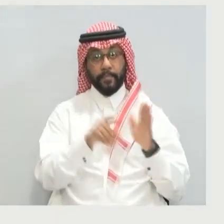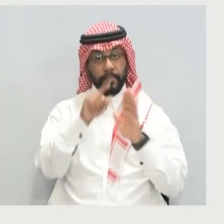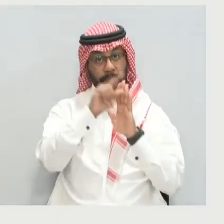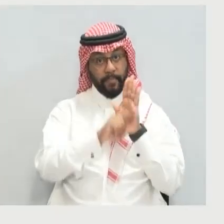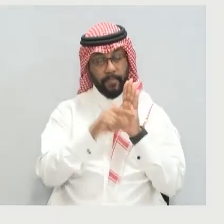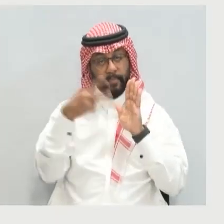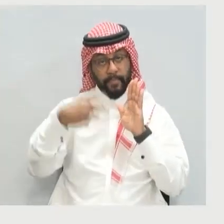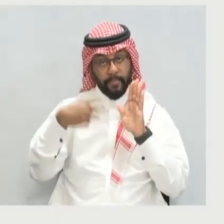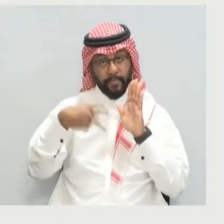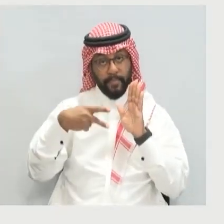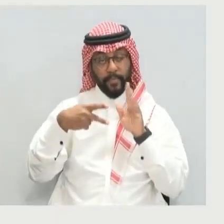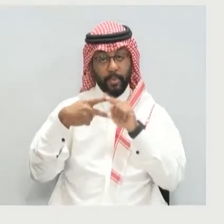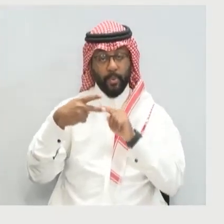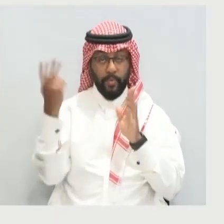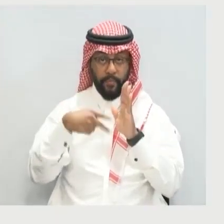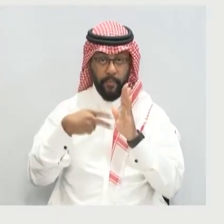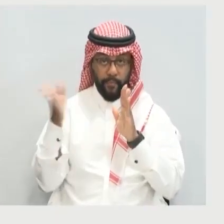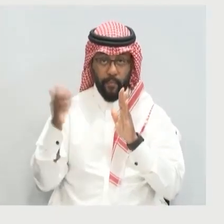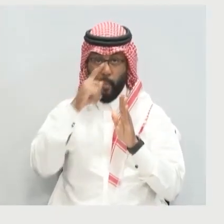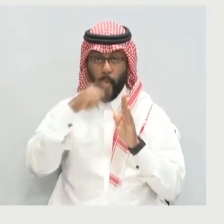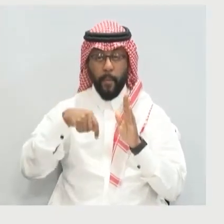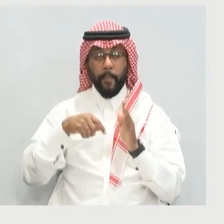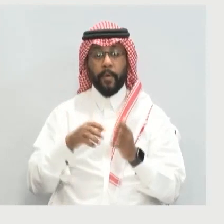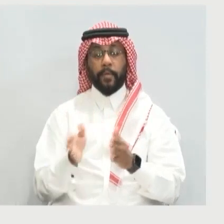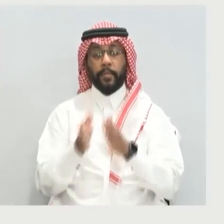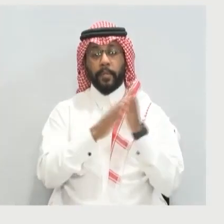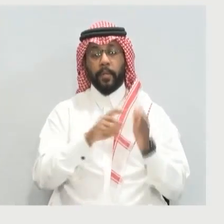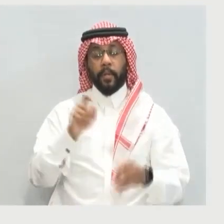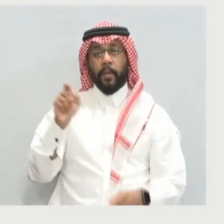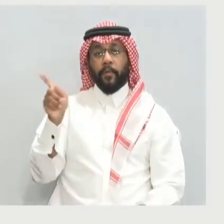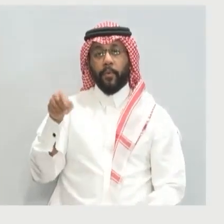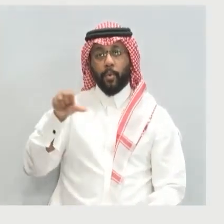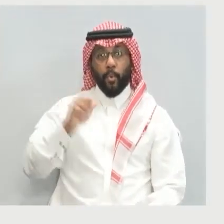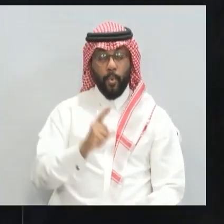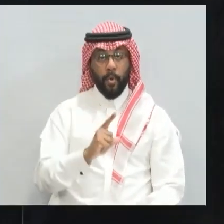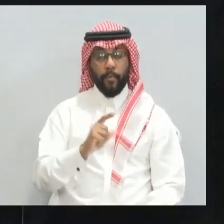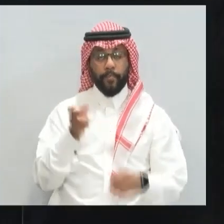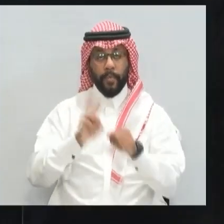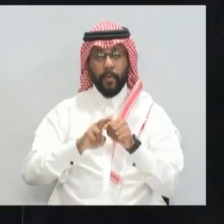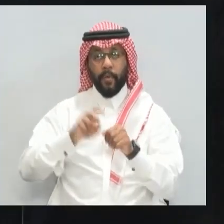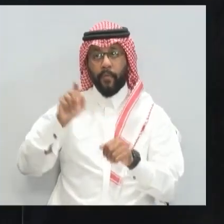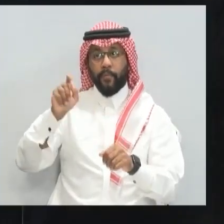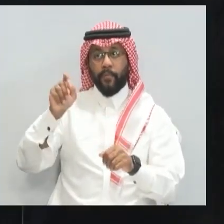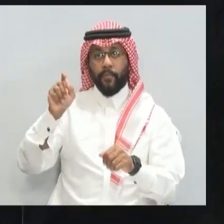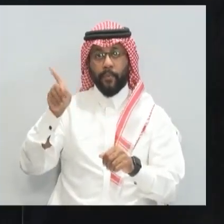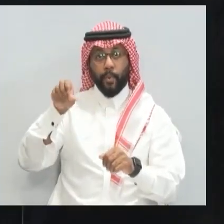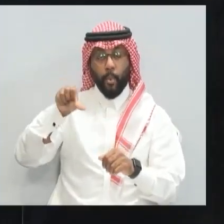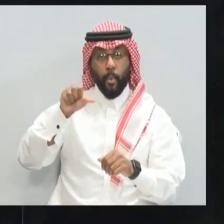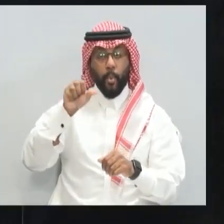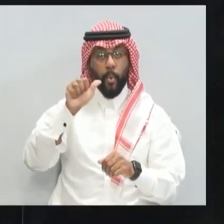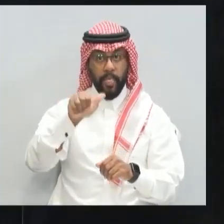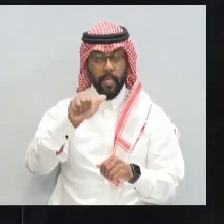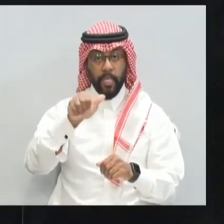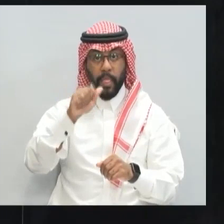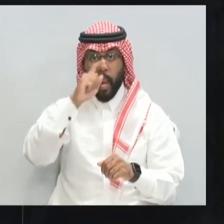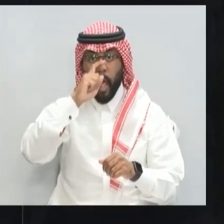شروط التصادم الفعال اذا نعود للفروض الفروض يجب ان يحدث تصادم وليس كل تصادم ممكن